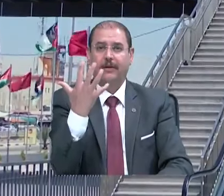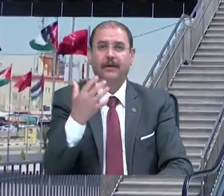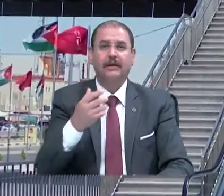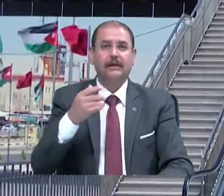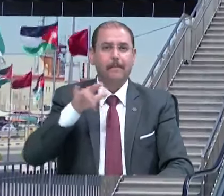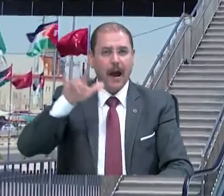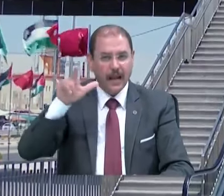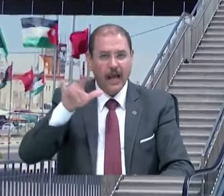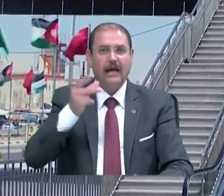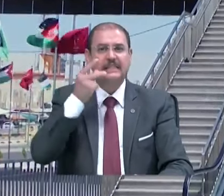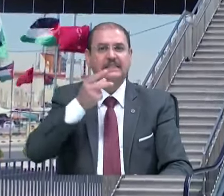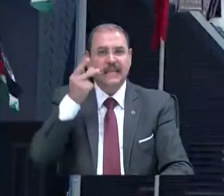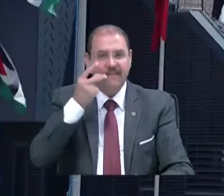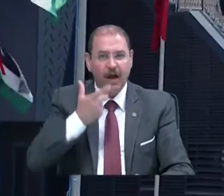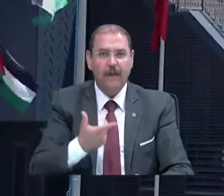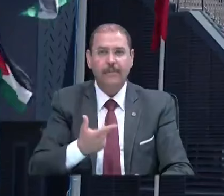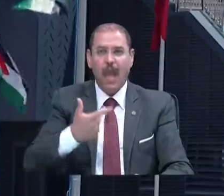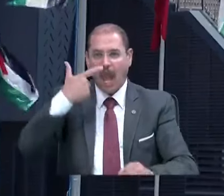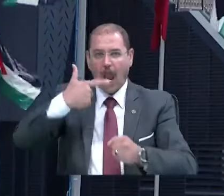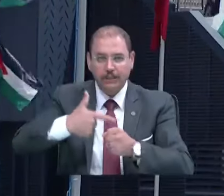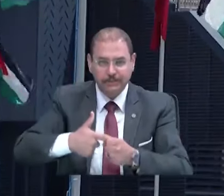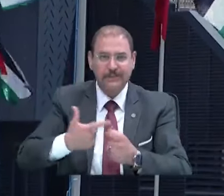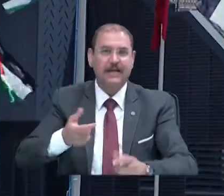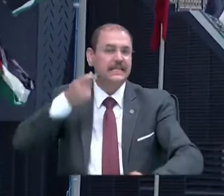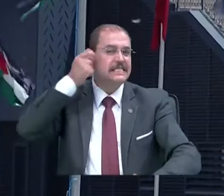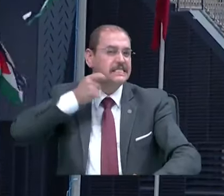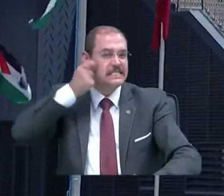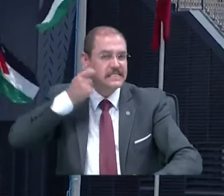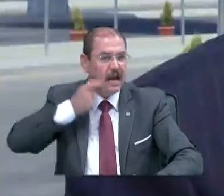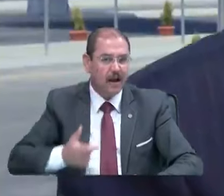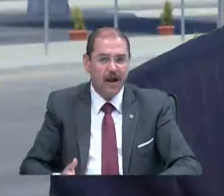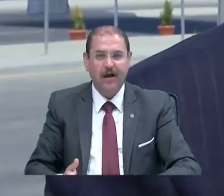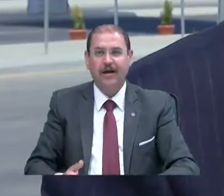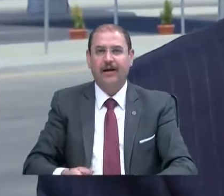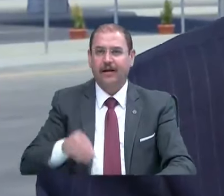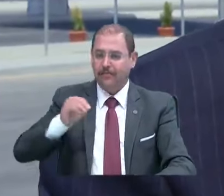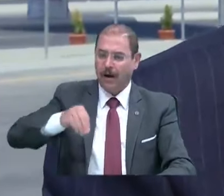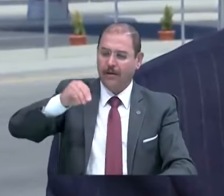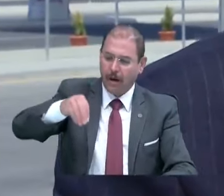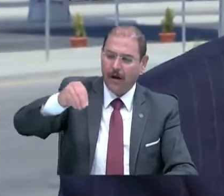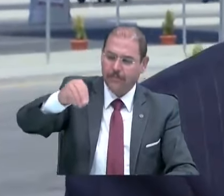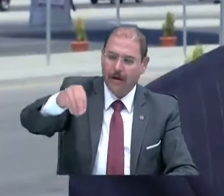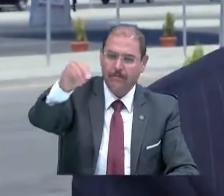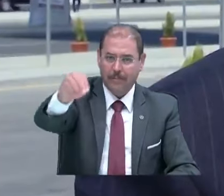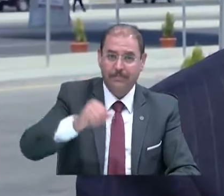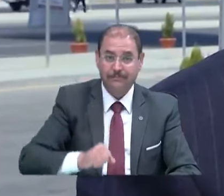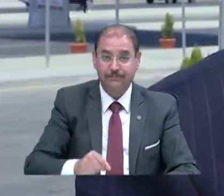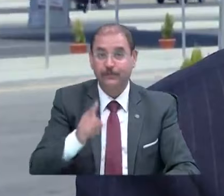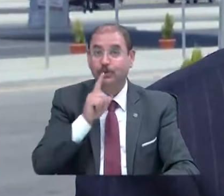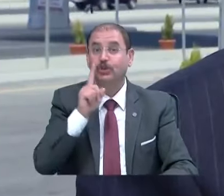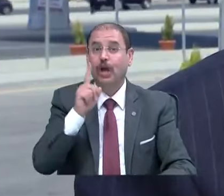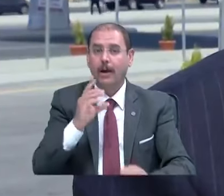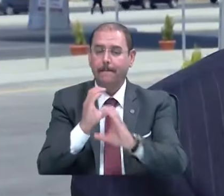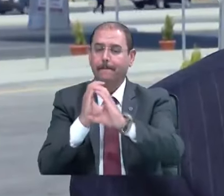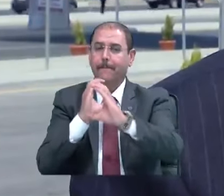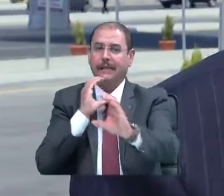الزرقاء وهي محطات للركاب بأعلى المواصفات. والحمد لله إن شاء الله هذا المسار الباص في